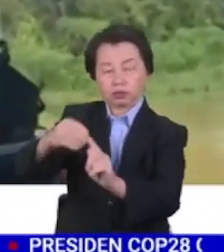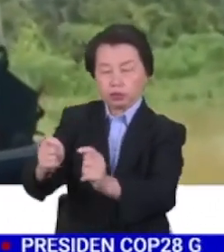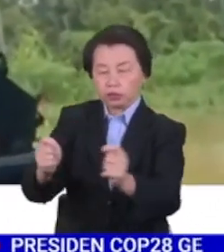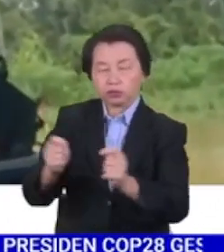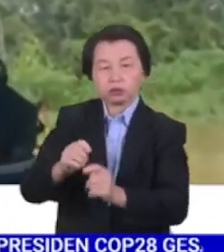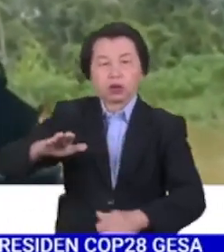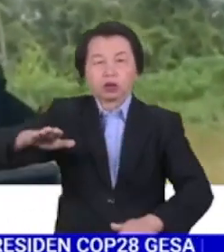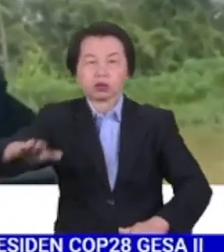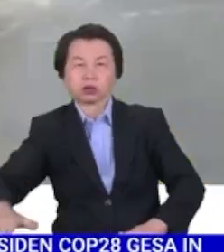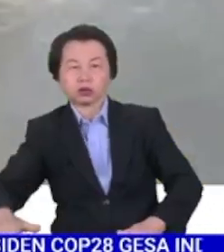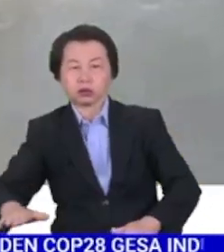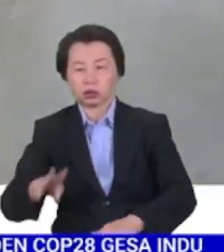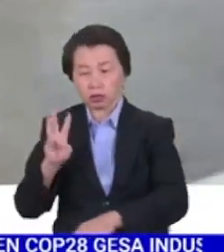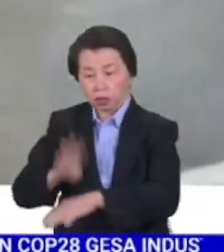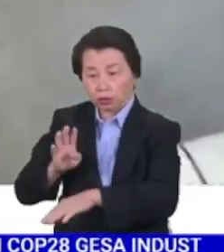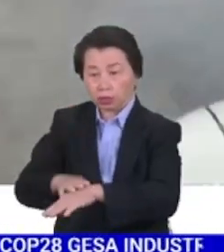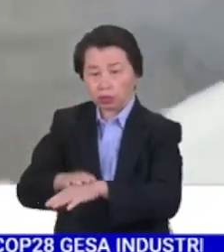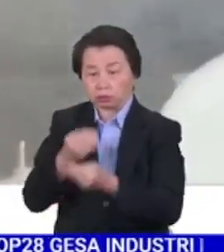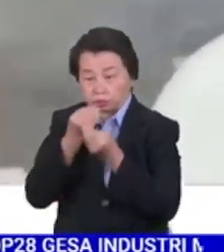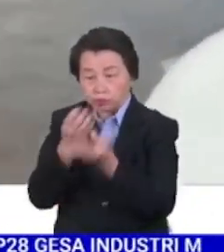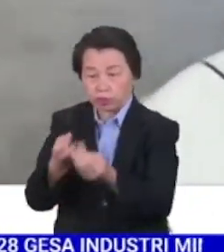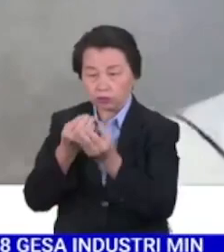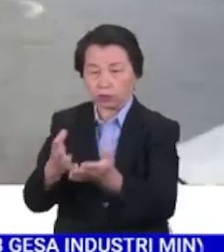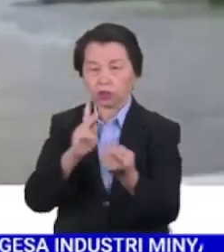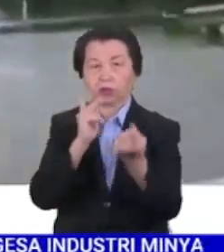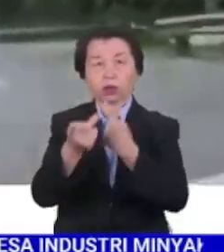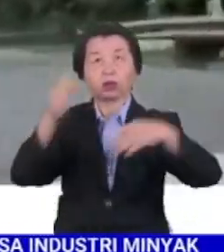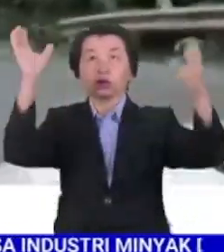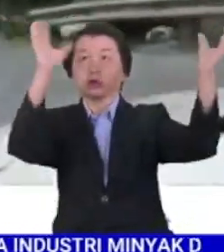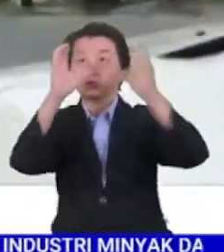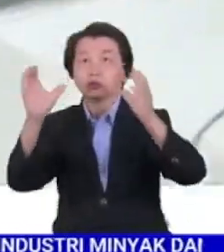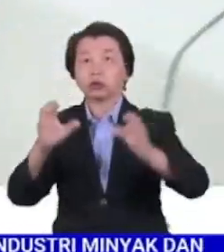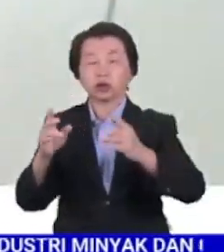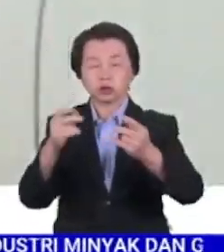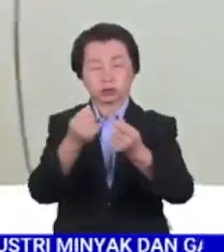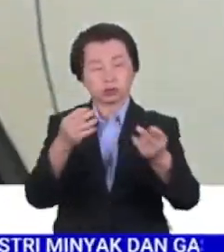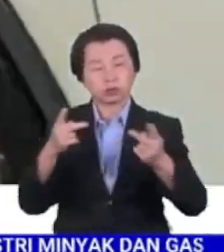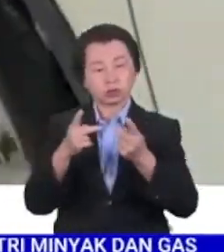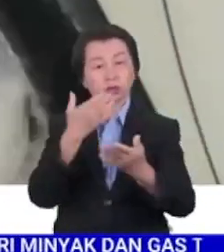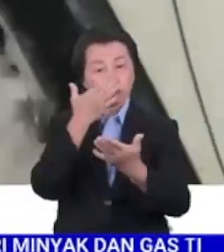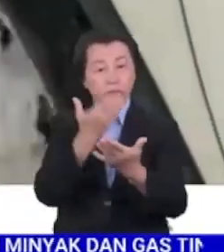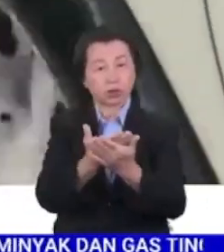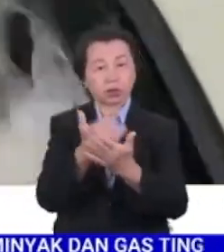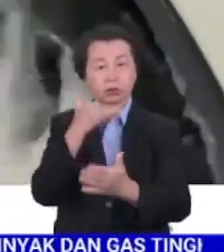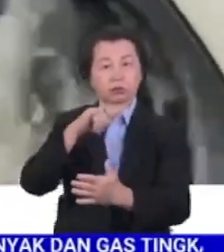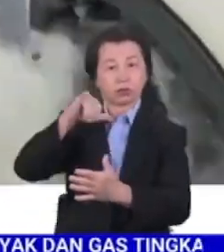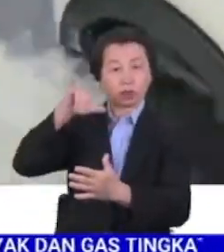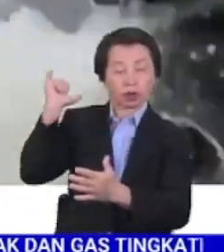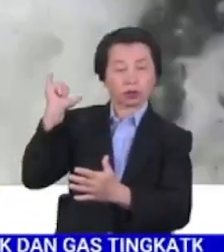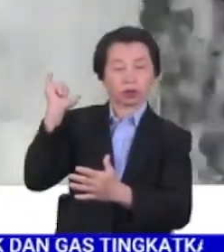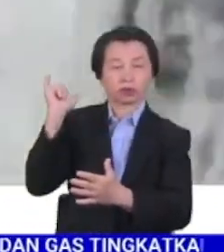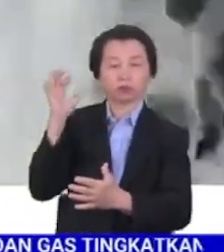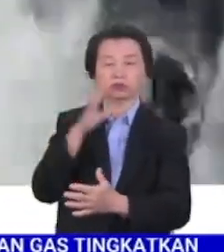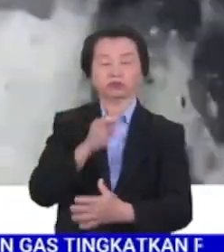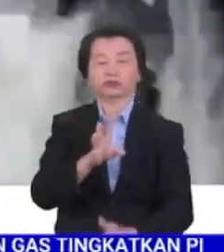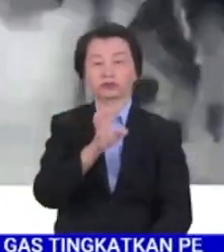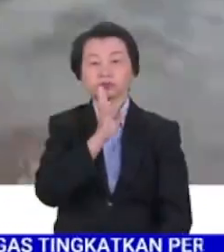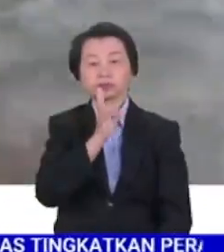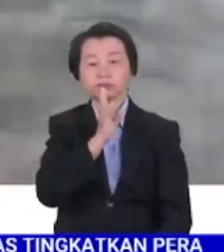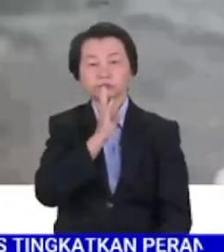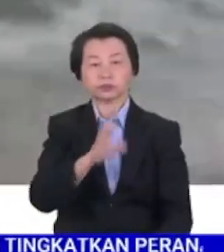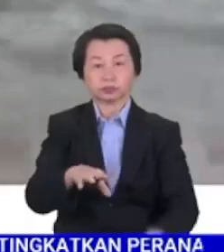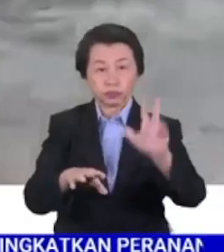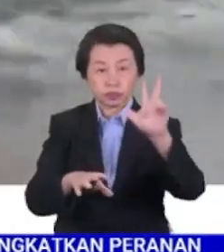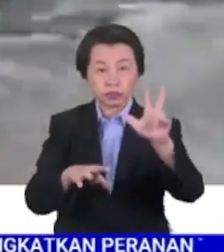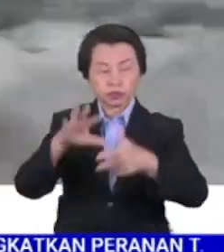lokasi rendah. Amaran waspada ditingkatkan meskipun keadaan cuaca di beberapa kawasan baik sejak semalam. Sementara itu, katanya